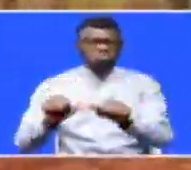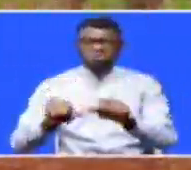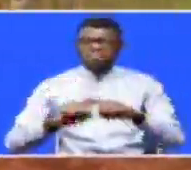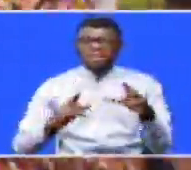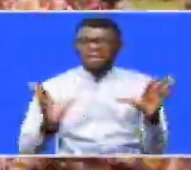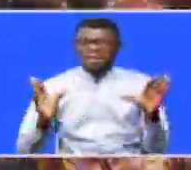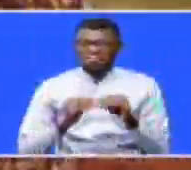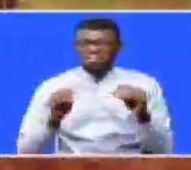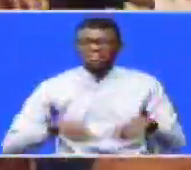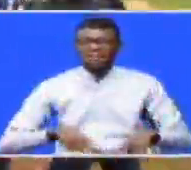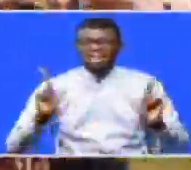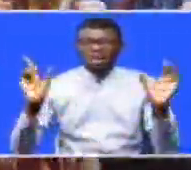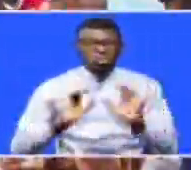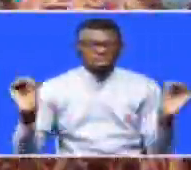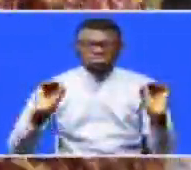hapo.